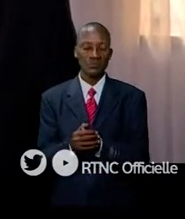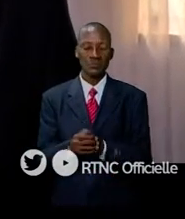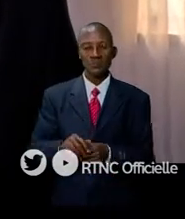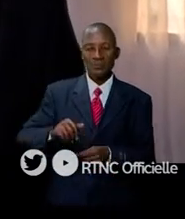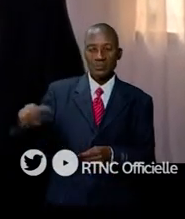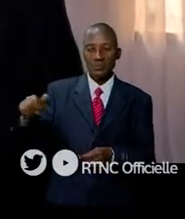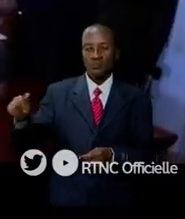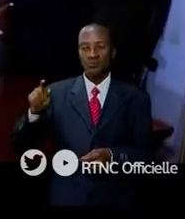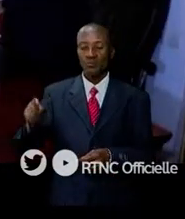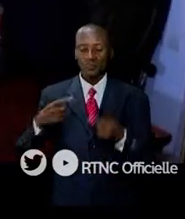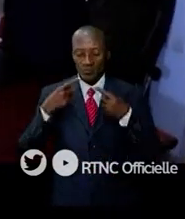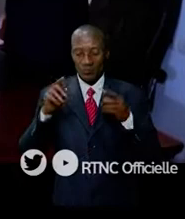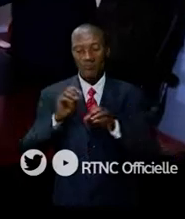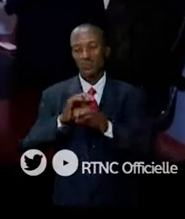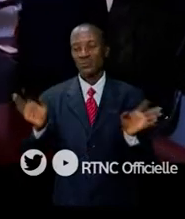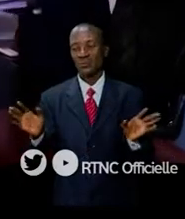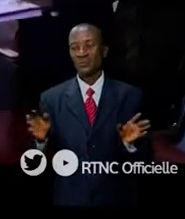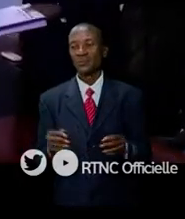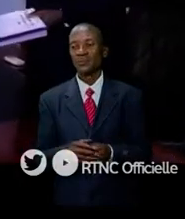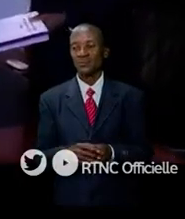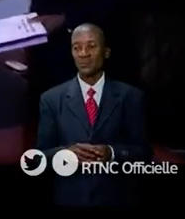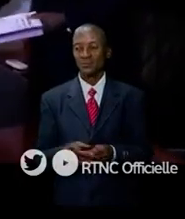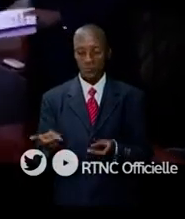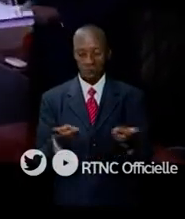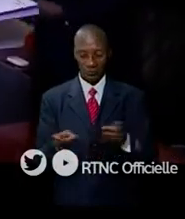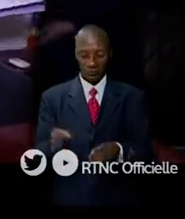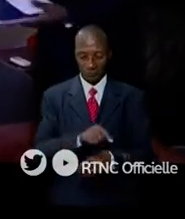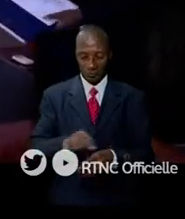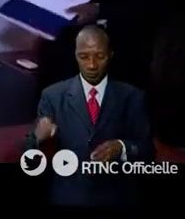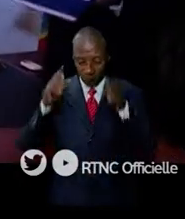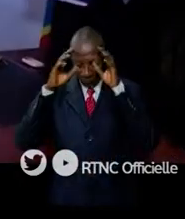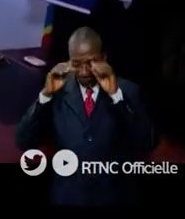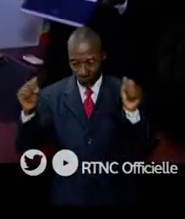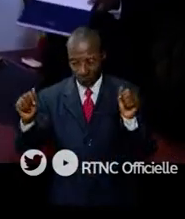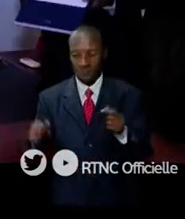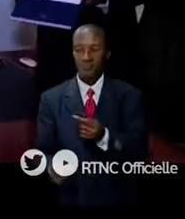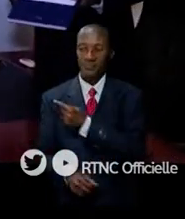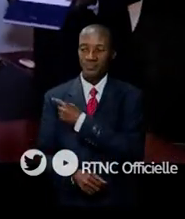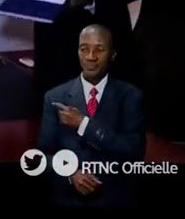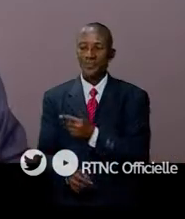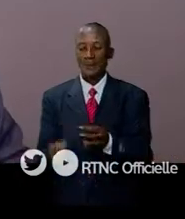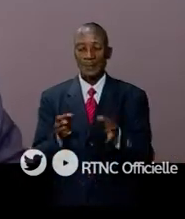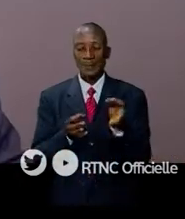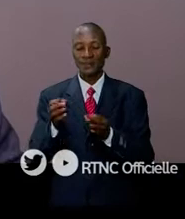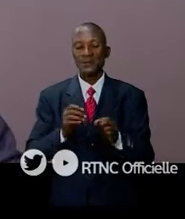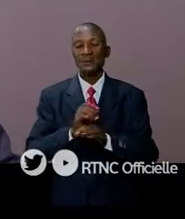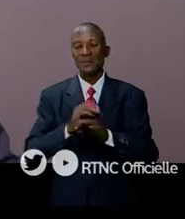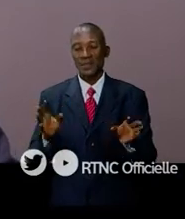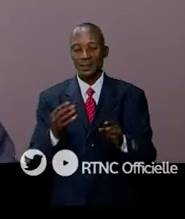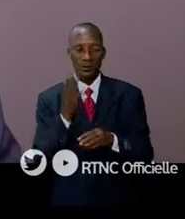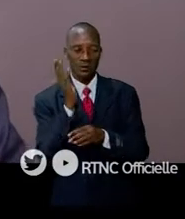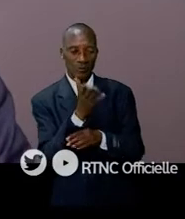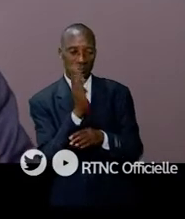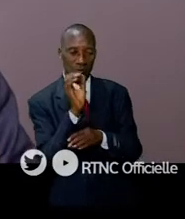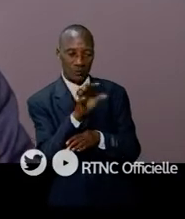avant qu'il ne soit trop tard. Le directeur des cabinets du chef de l'État donne ici les orientations précises au coordonnateur de l'Agence